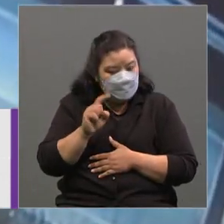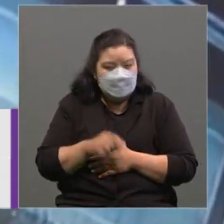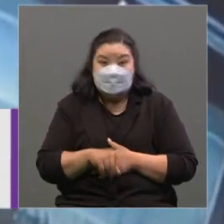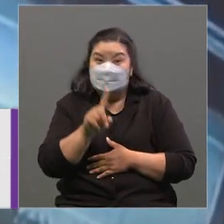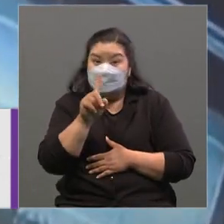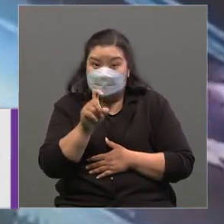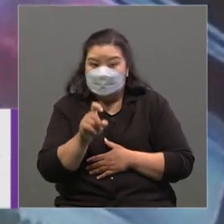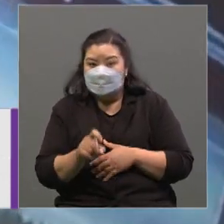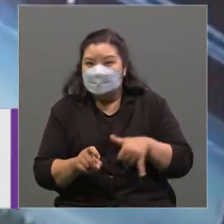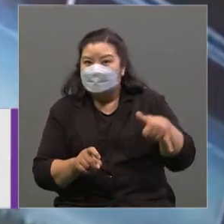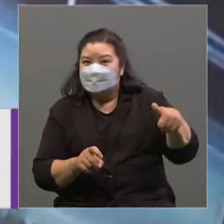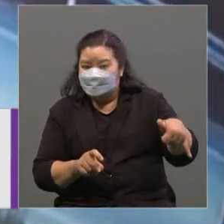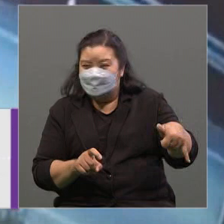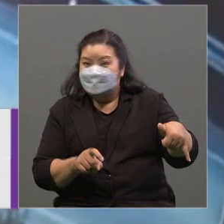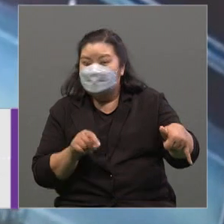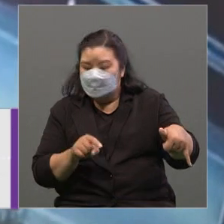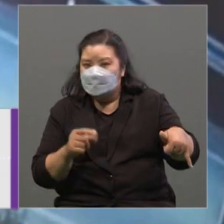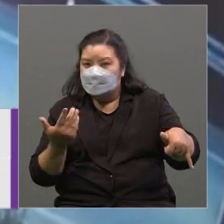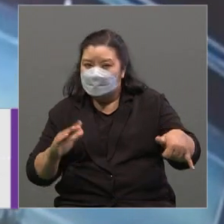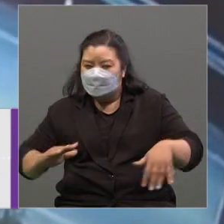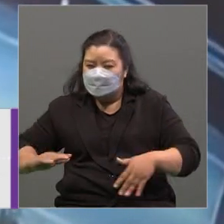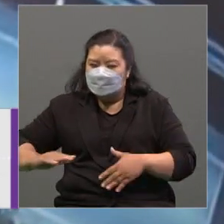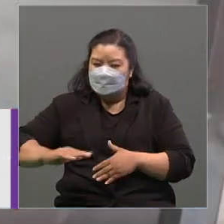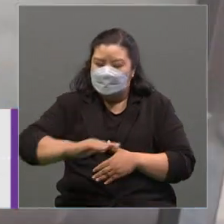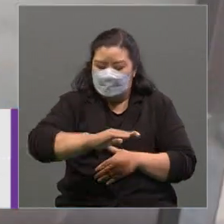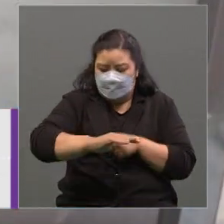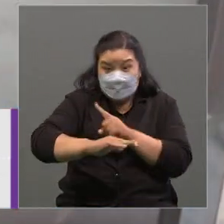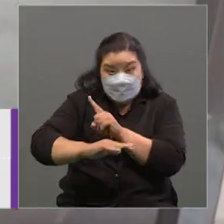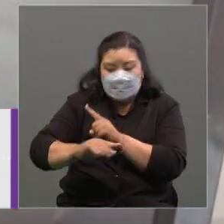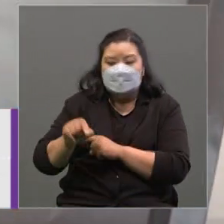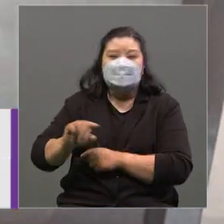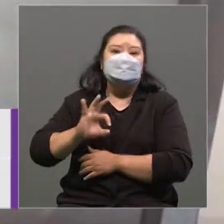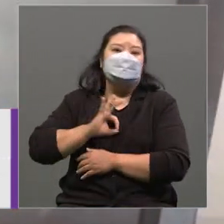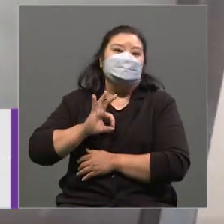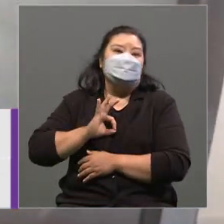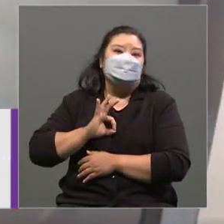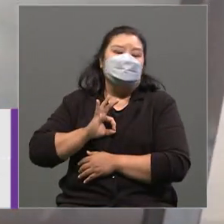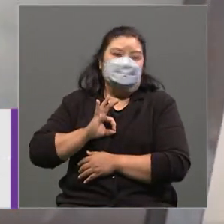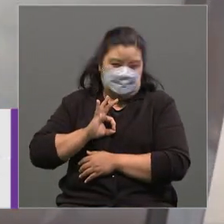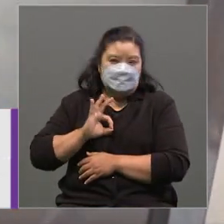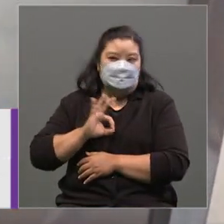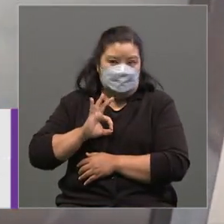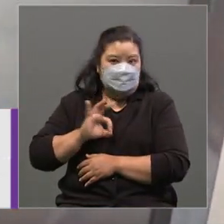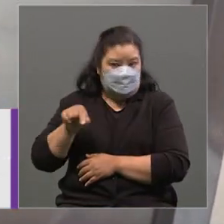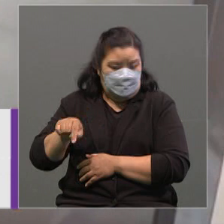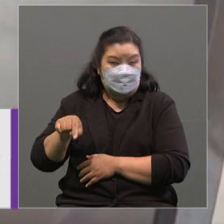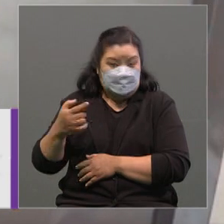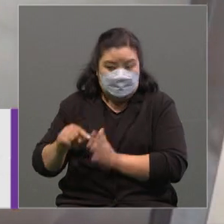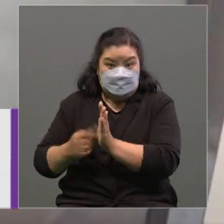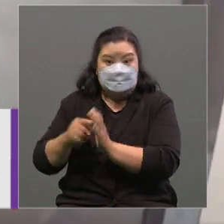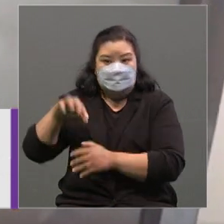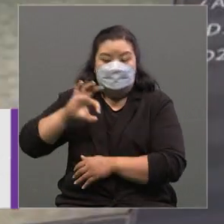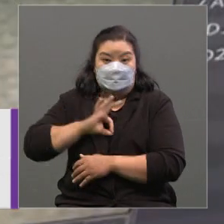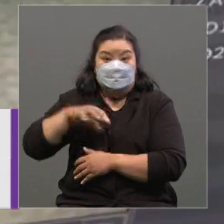ศพกล้องตัวนี้พบว่าขับมาจากเส้นทางตำบลศาลายาอำเภอพุทธมณฑลจังหวัดนครปฐมนะคะแล้วก็มีอีกมุมหนึ่ง